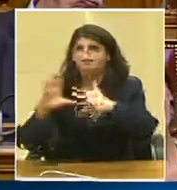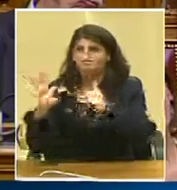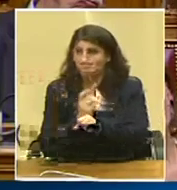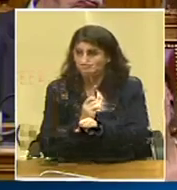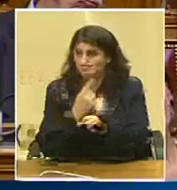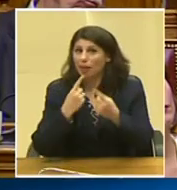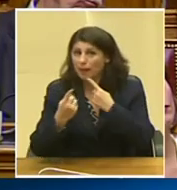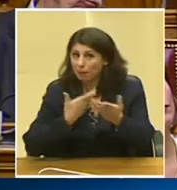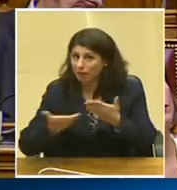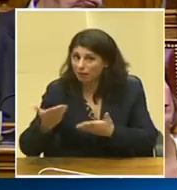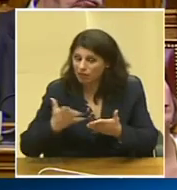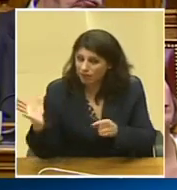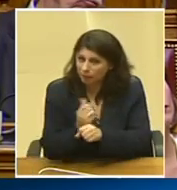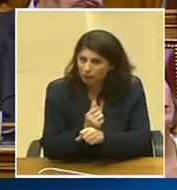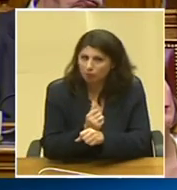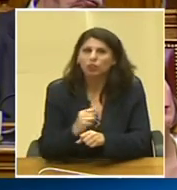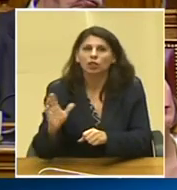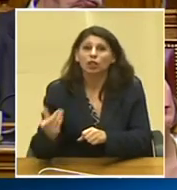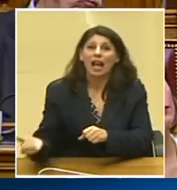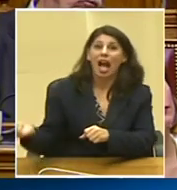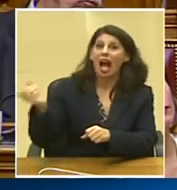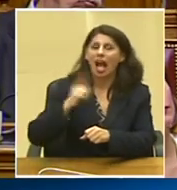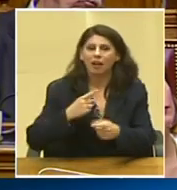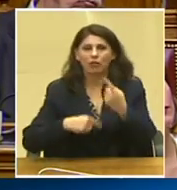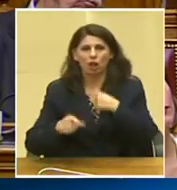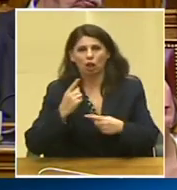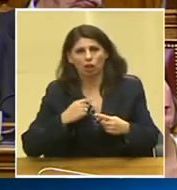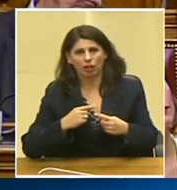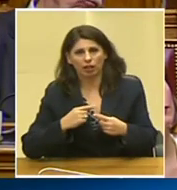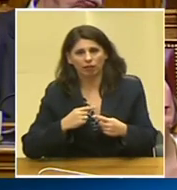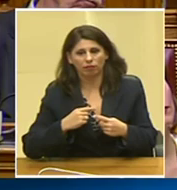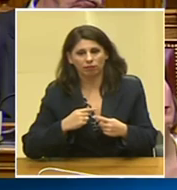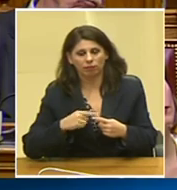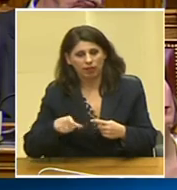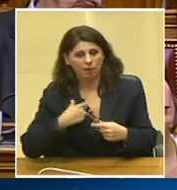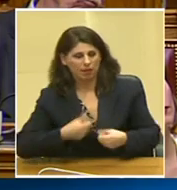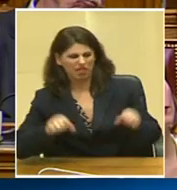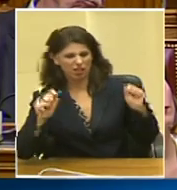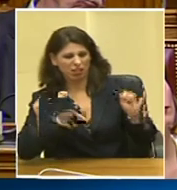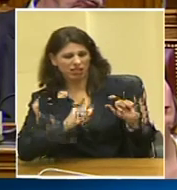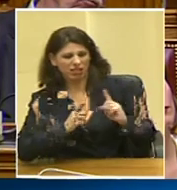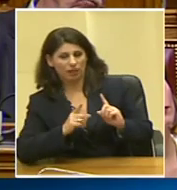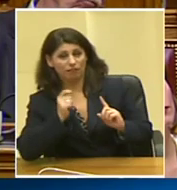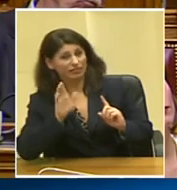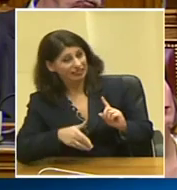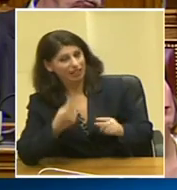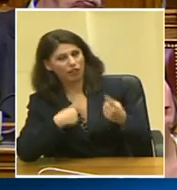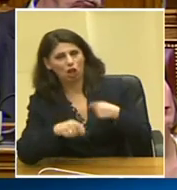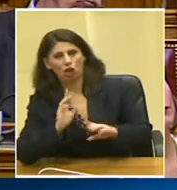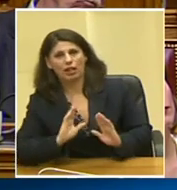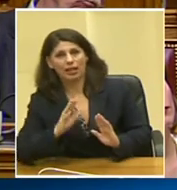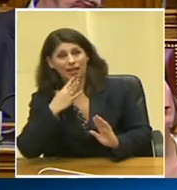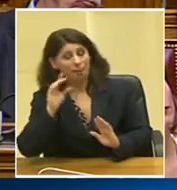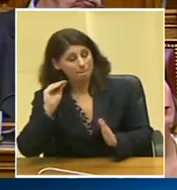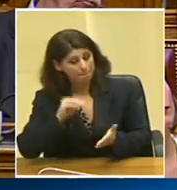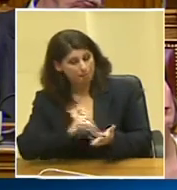στη διαπραγμάτευση, τότε βρήκε άλλη δικαιολογία για να αντιταχθεί σε αυτή τη συμφωνία. Φθηνή δικαιολογία. Διότι,